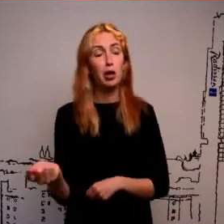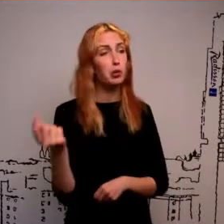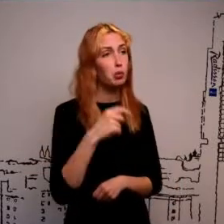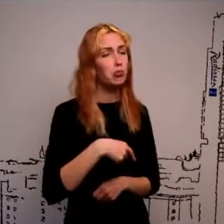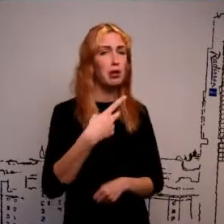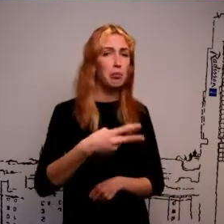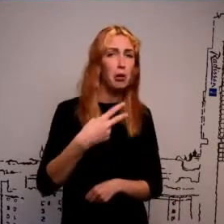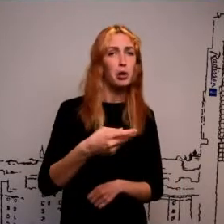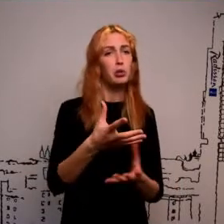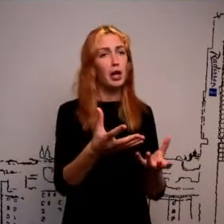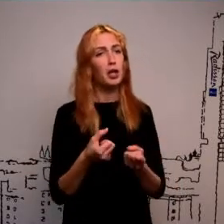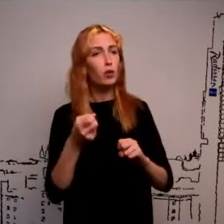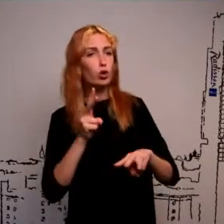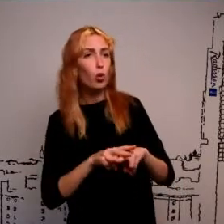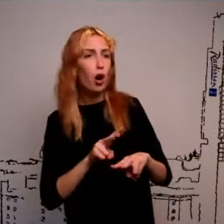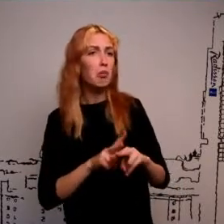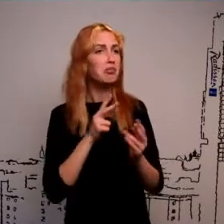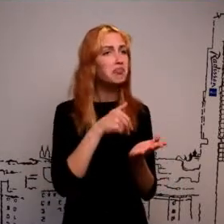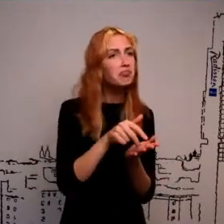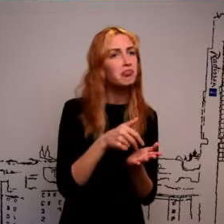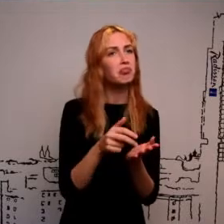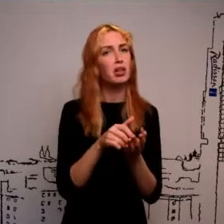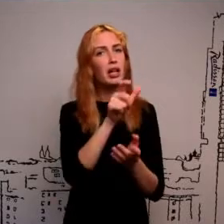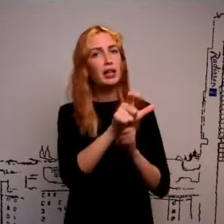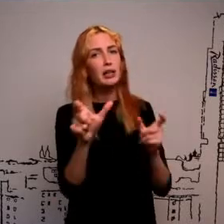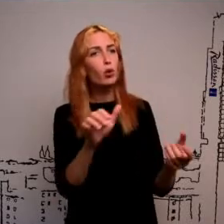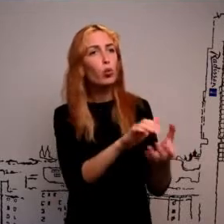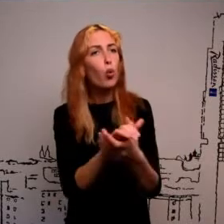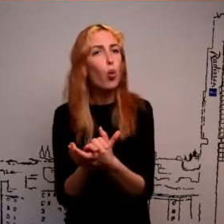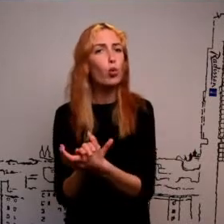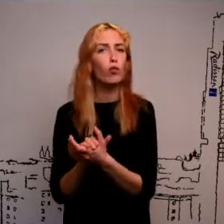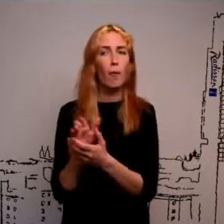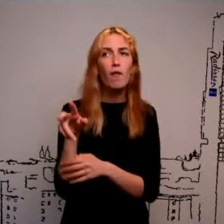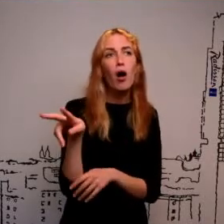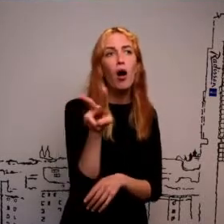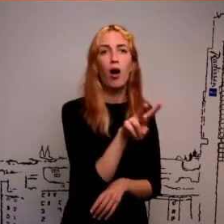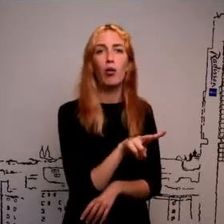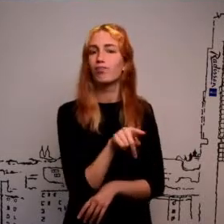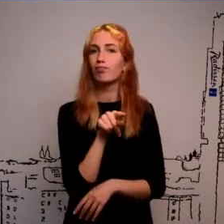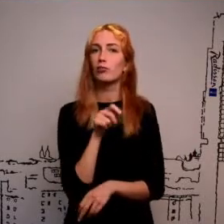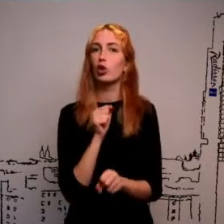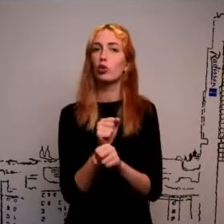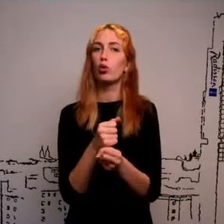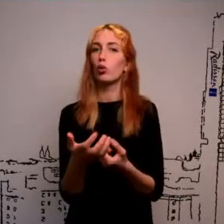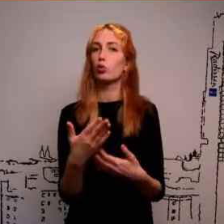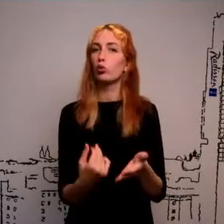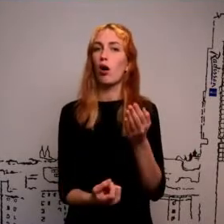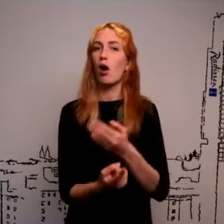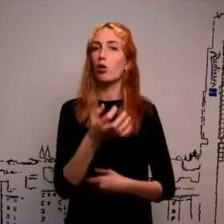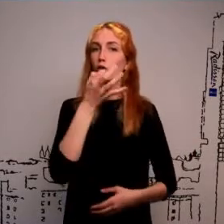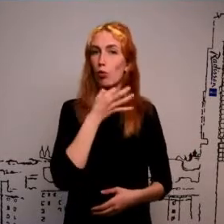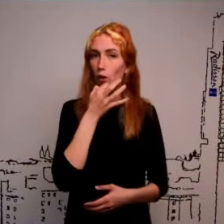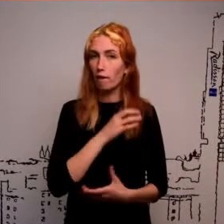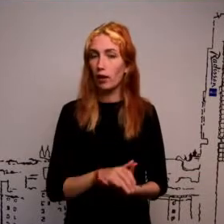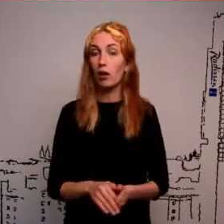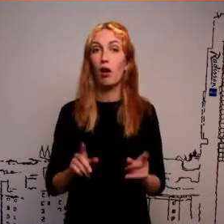seal ettevõttes koha peal, käib ringi, tutvub inimestega, vaatab, et see veel ei ole nagu töösuhte algus. Aga